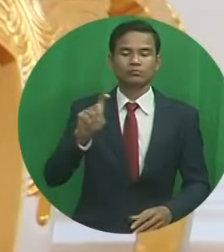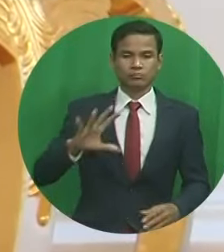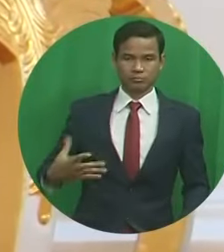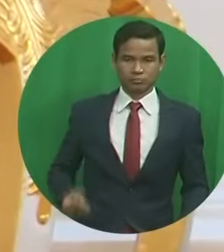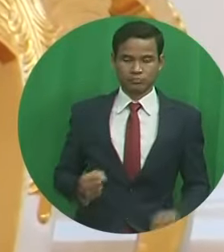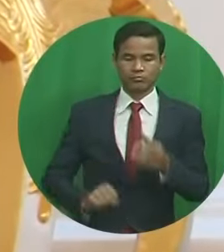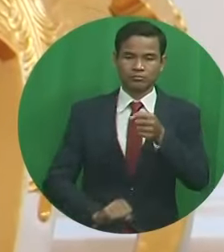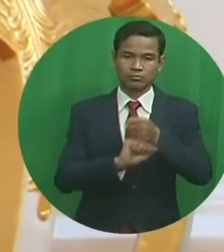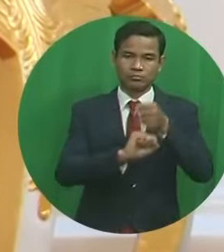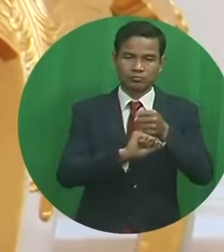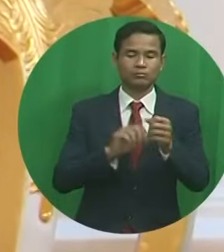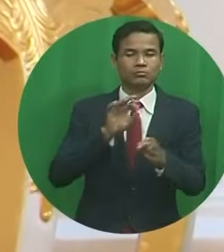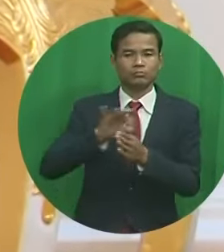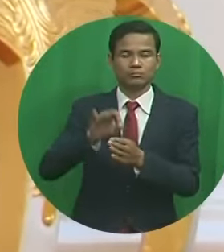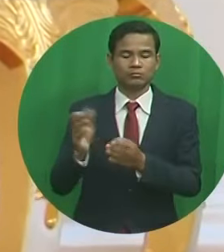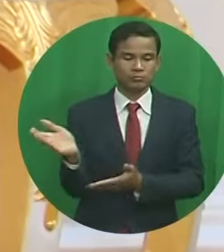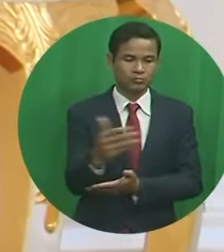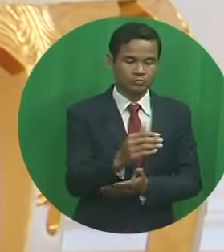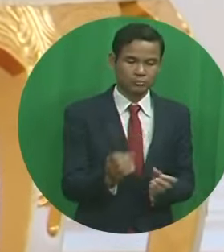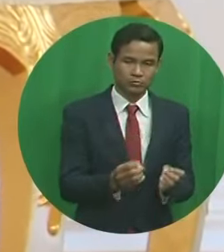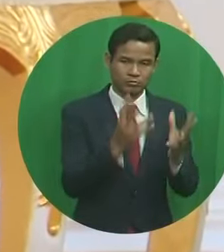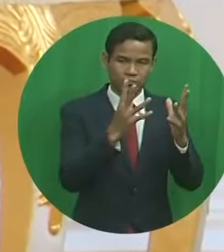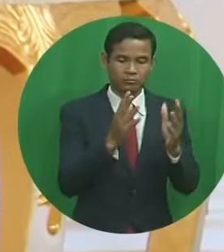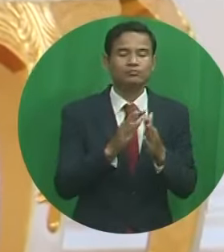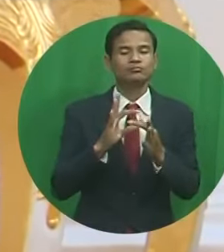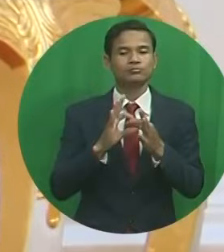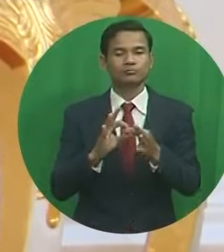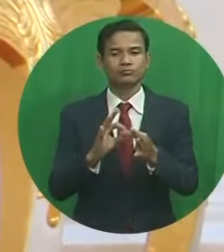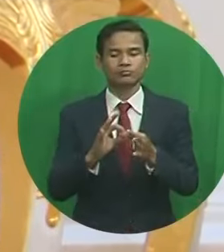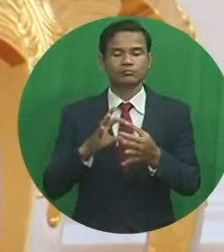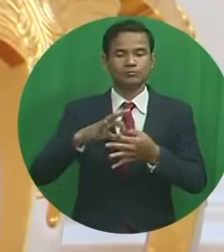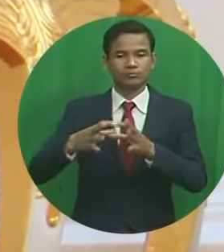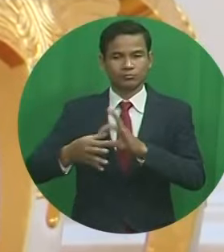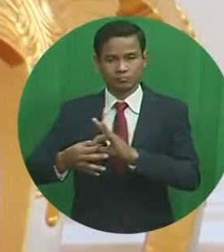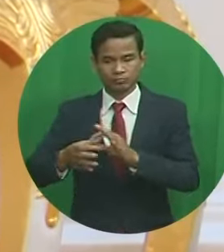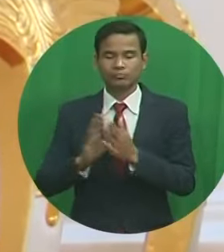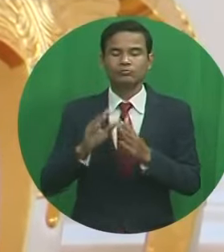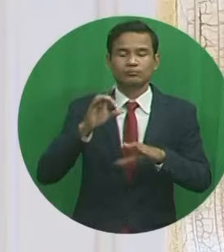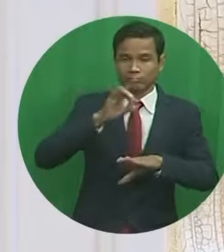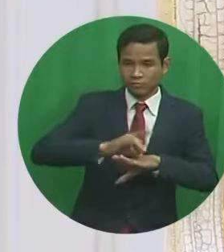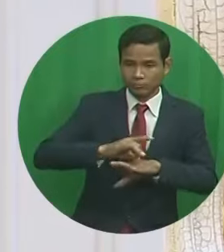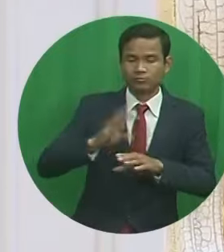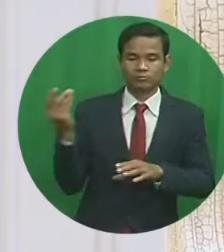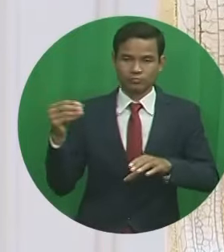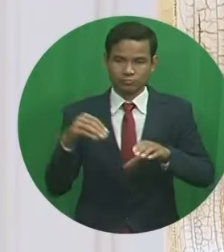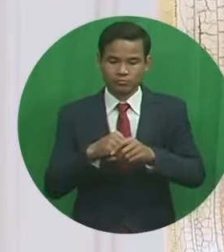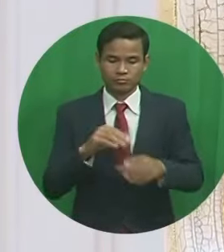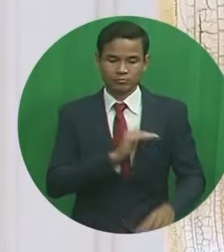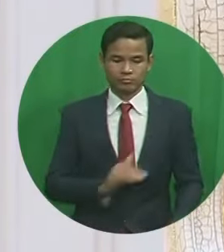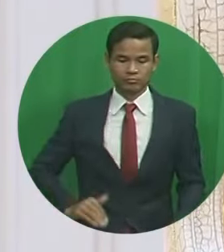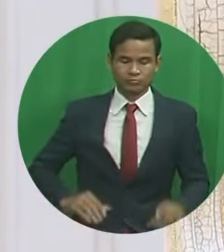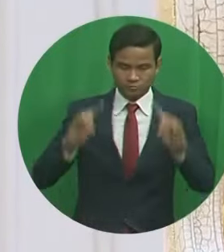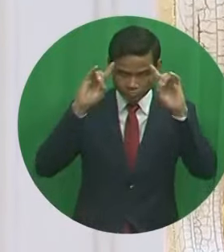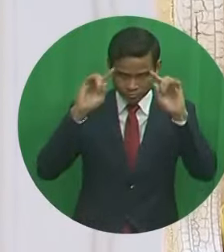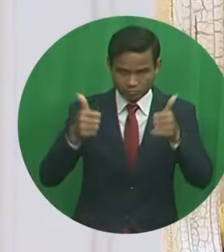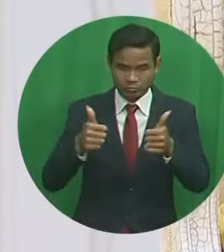ងការគាំទ្រដល់វិស័យបោសម្អាតមីនពាក់ព័ន្ធនឹងវិស័យពាណិជ្ជកម្មនិងវិនិយោគសម្ដេចធិបតីបានគូសបញ្ជាក់ថា